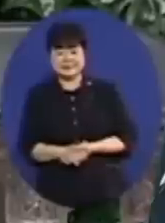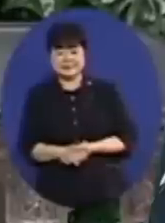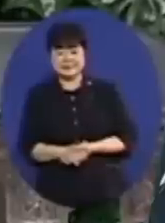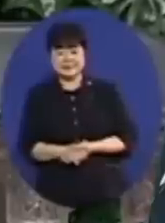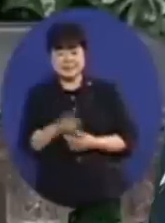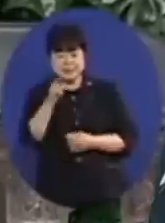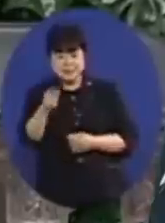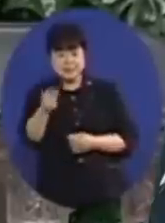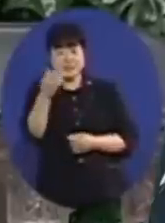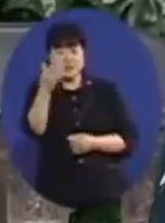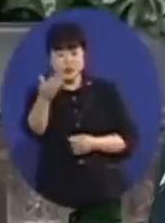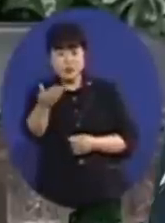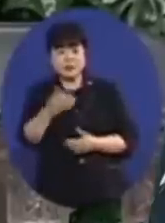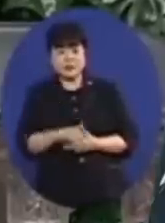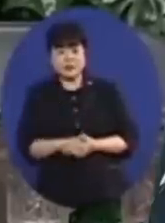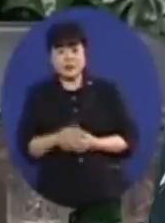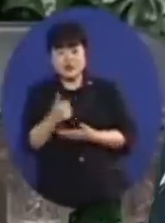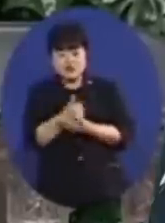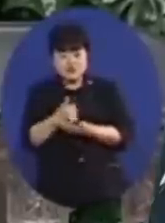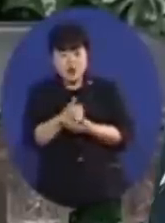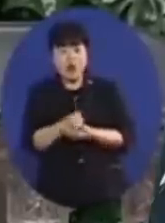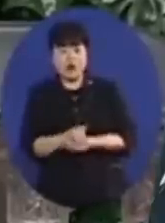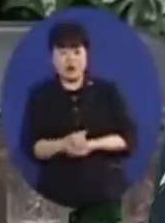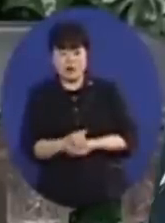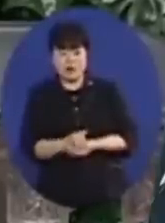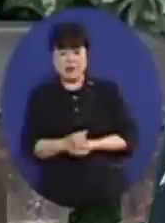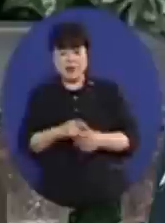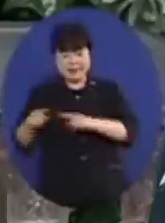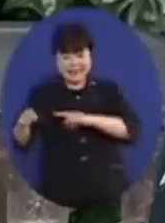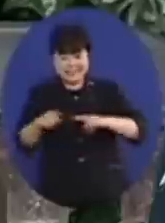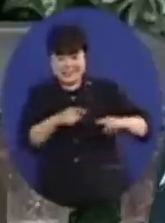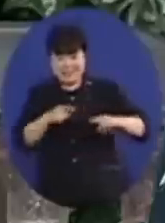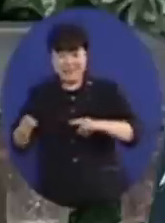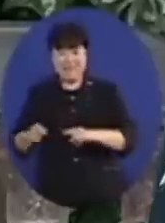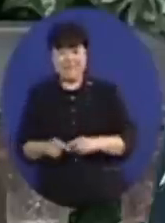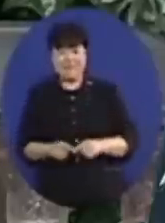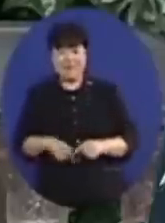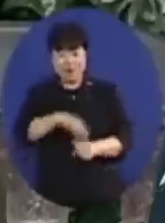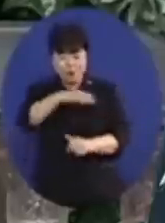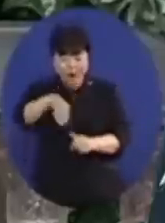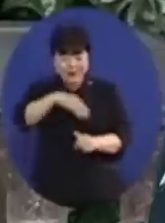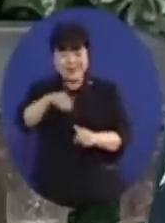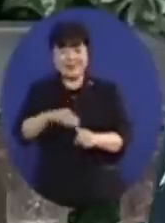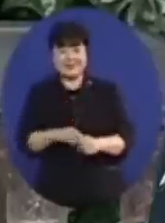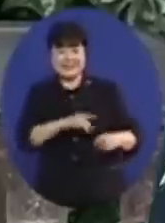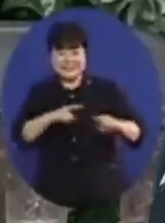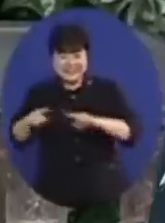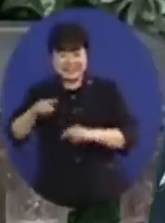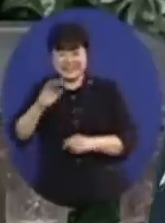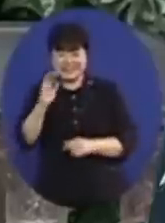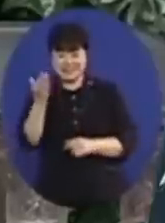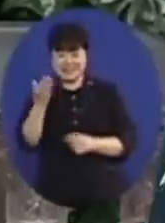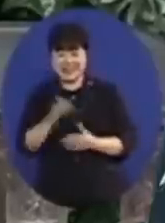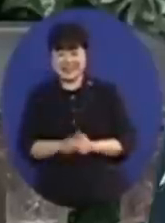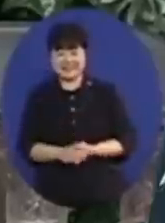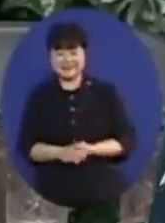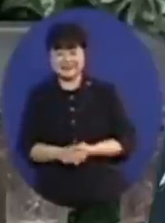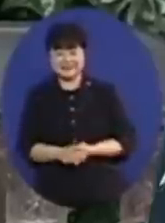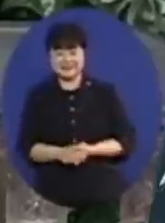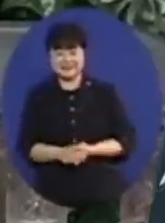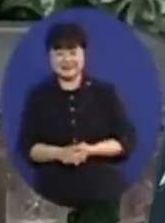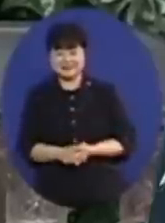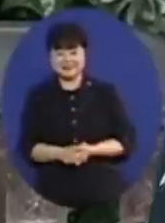그것이 여러분의 운명을 다스리고 환경을 다스리는 것입니다